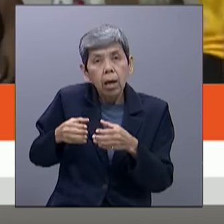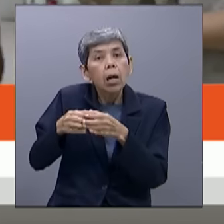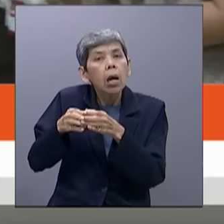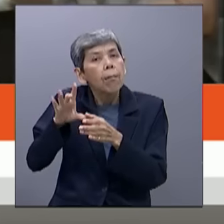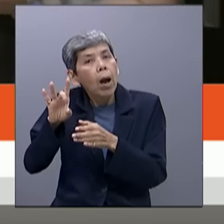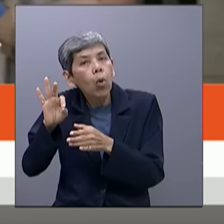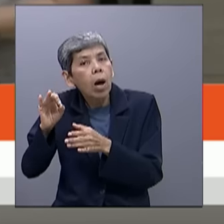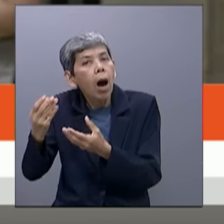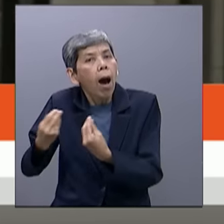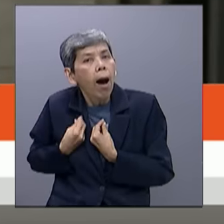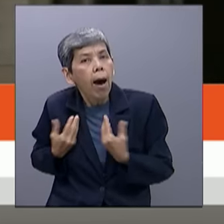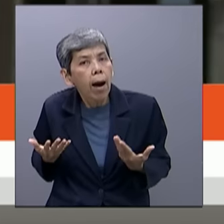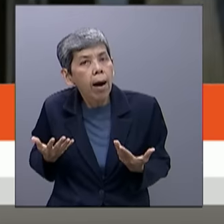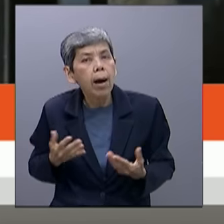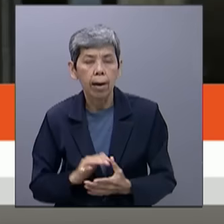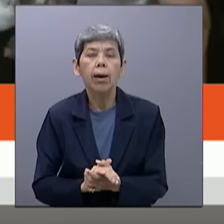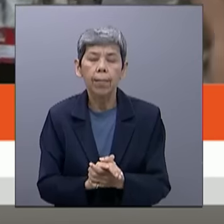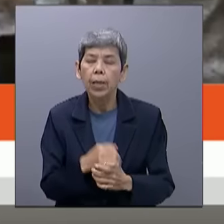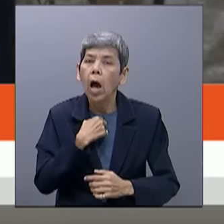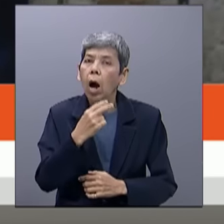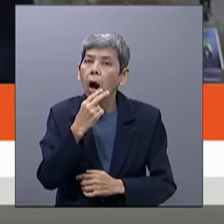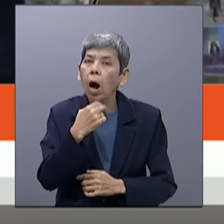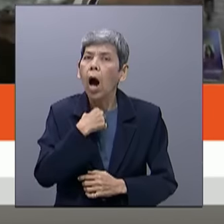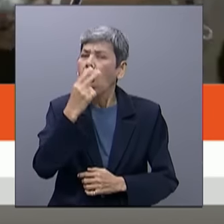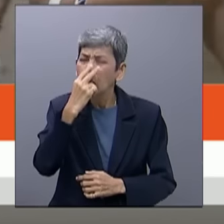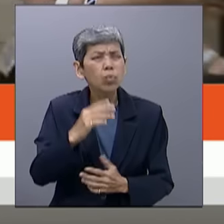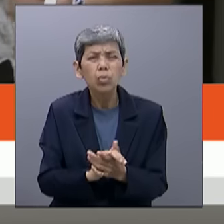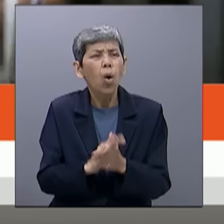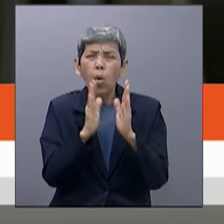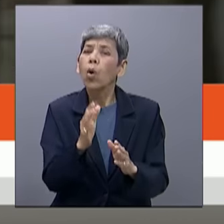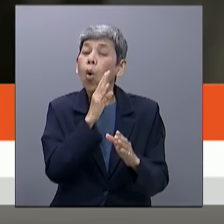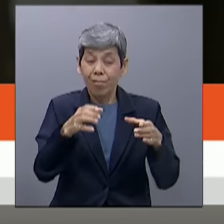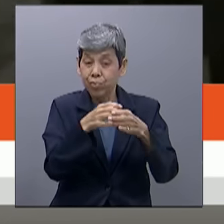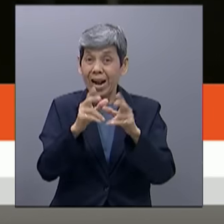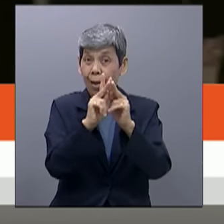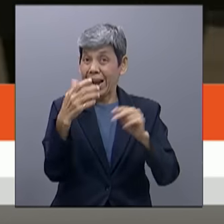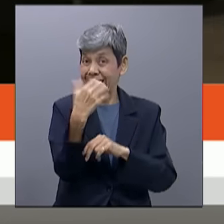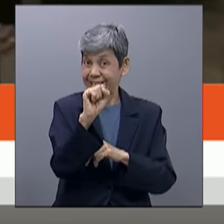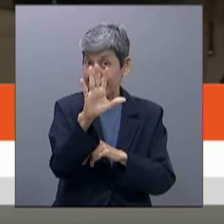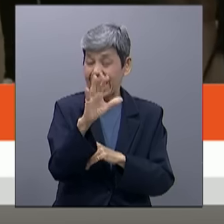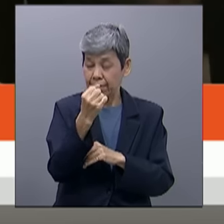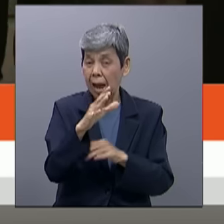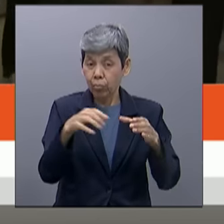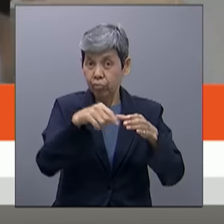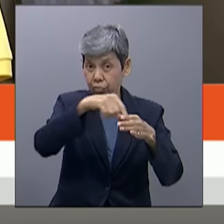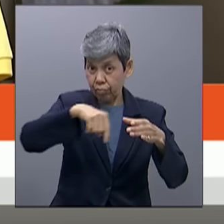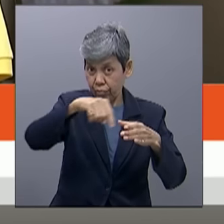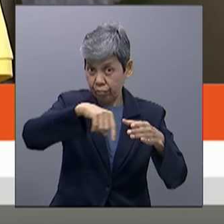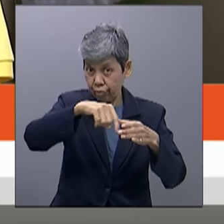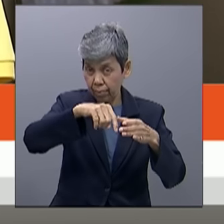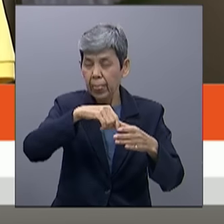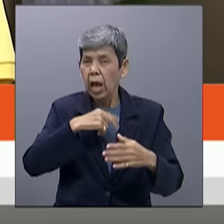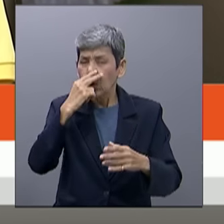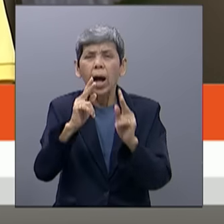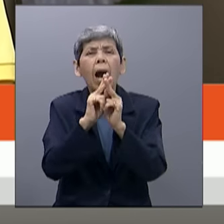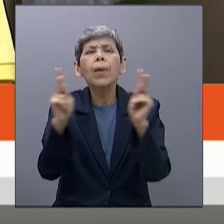ปล่า ค่ะถ้าฟังจากอาจารย์แล้วนะคะ กึ่งไม่กึ่ง15คนนะไม่ใช่กึ่งสภา ค่ะ ค่ะถ้าฟังจาก กรรมาธิ